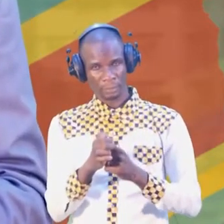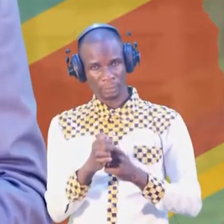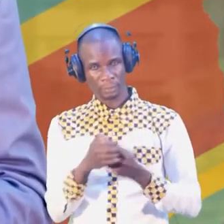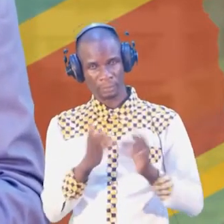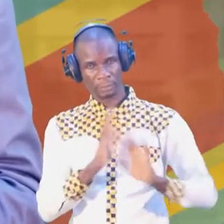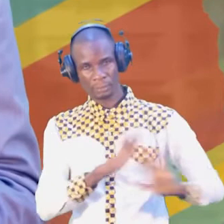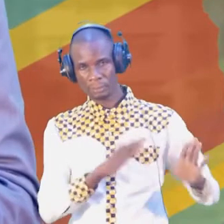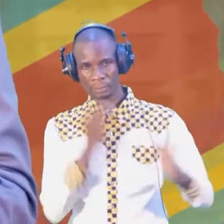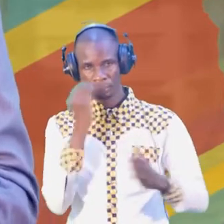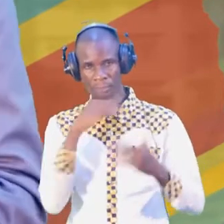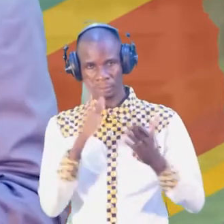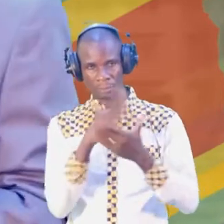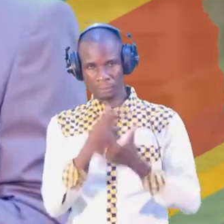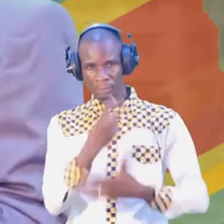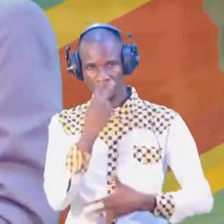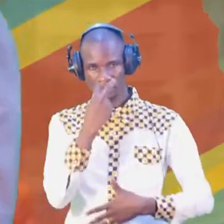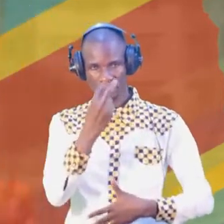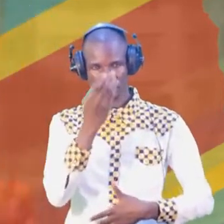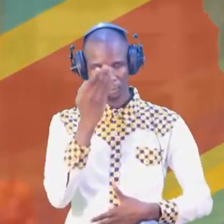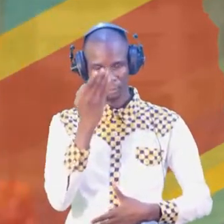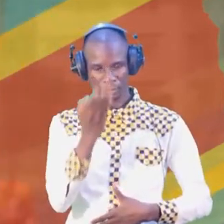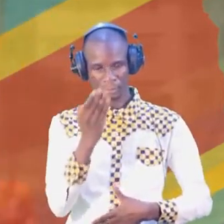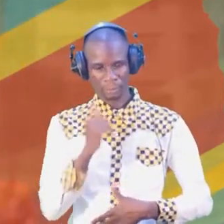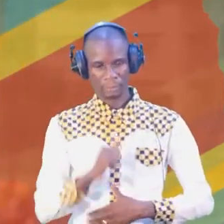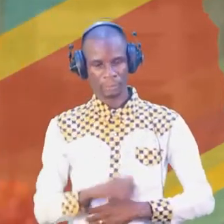epai ya chorale evangelique.